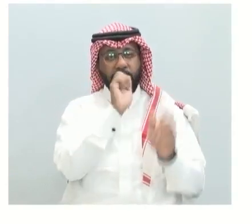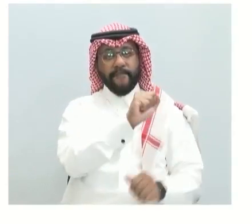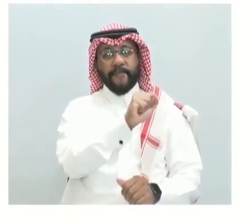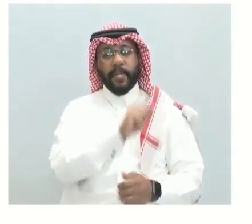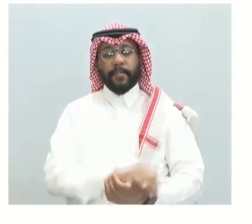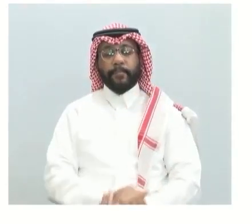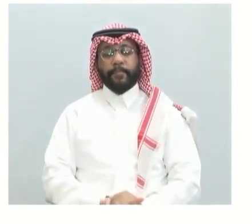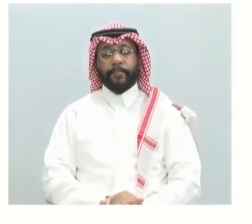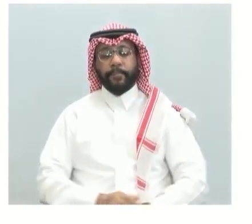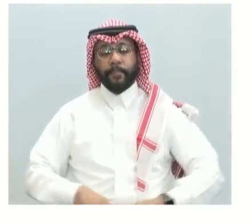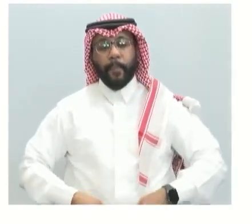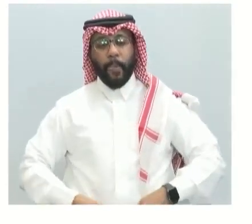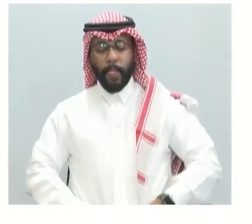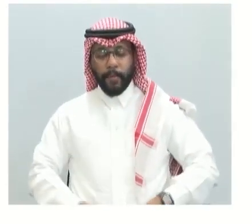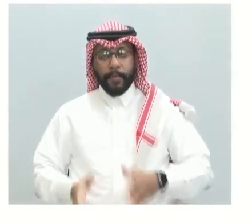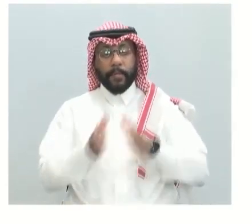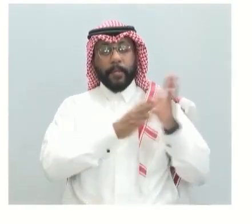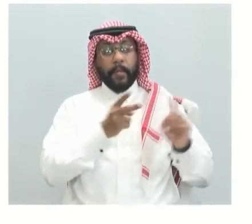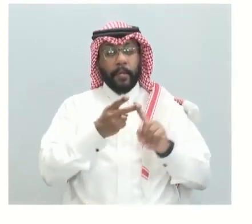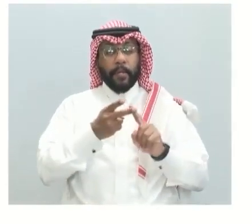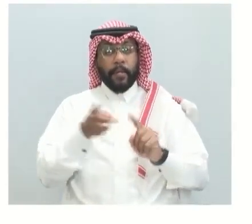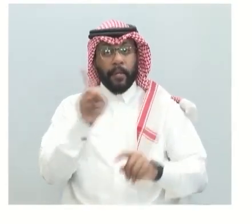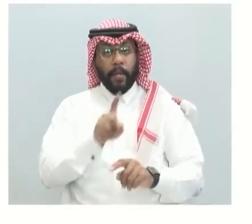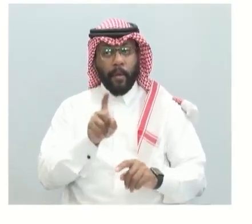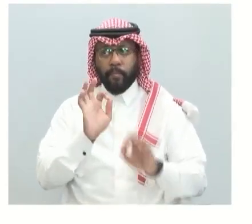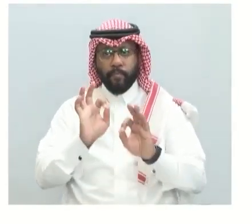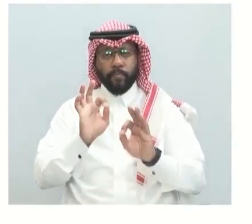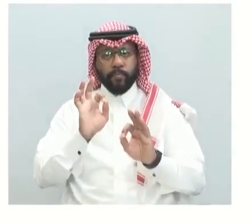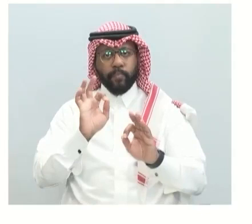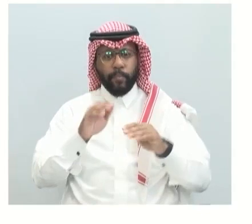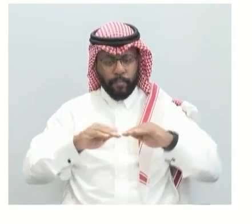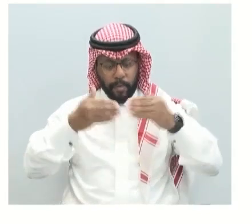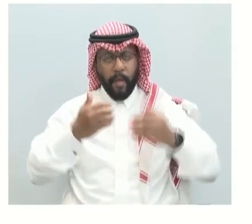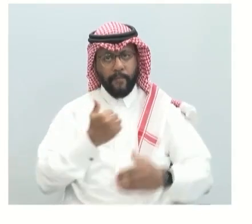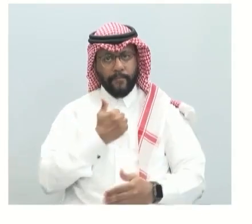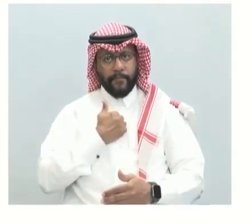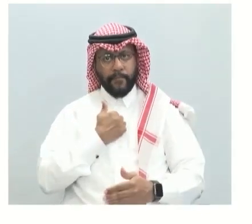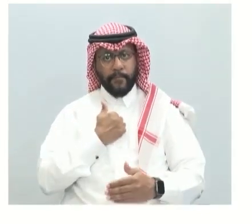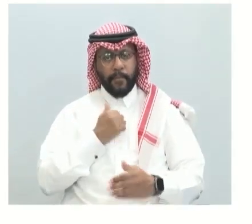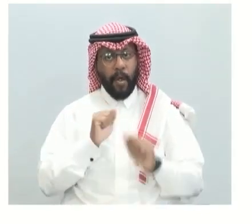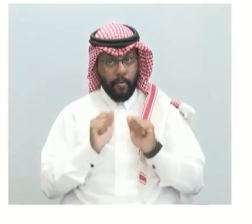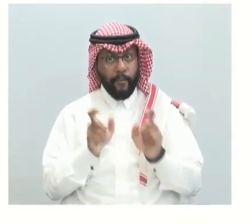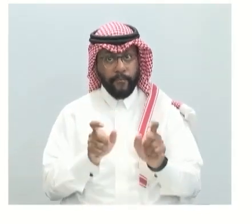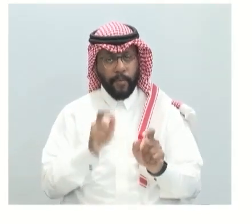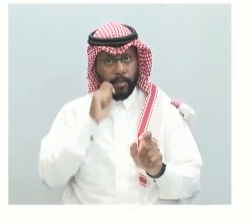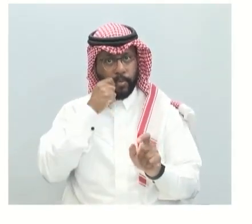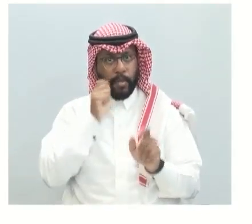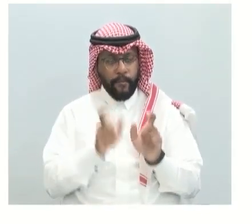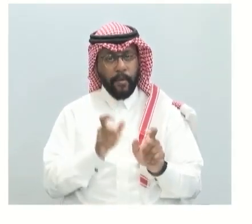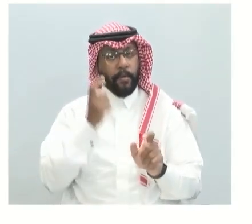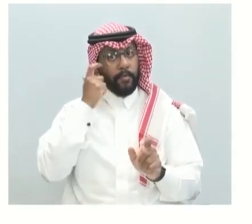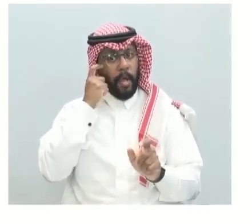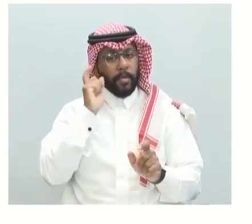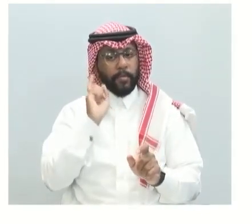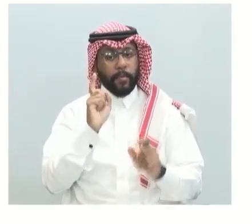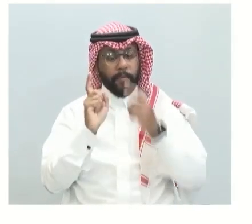الملفات هل نقل الملفات المشاركه امن على جهاز على جهازي الحاسب طبعا لابد